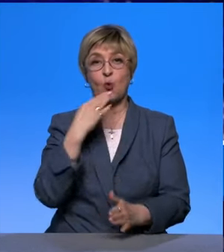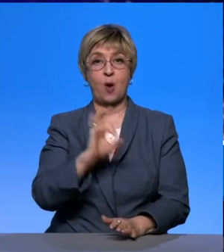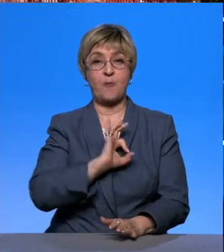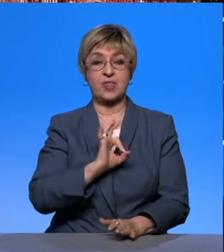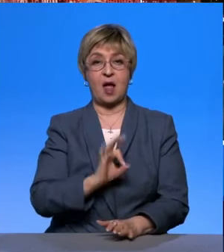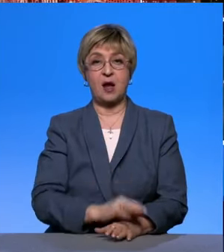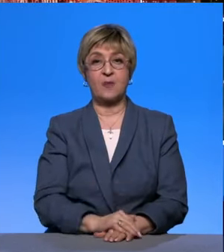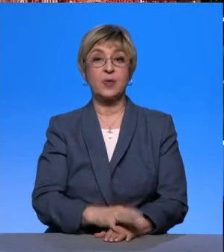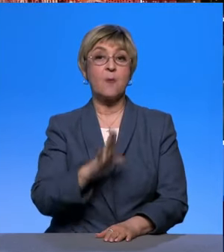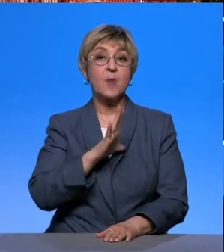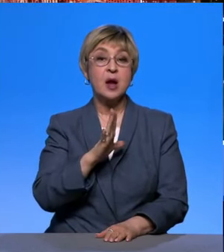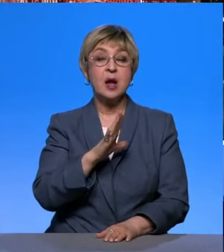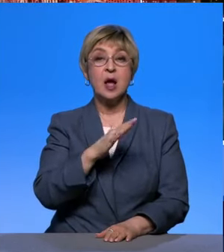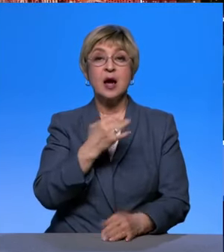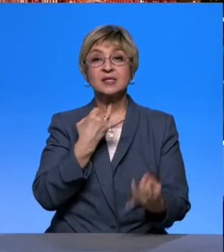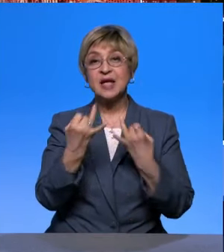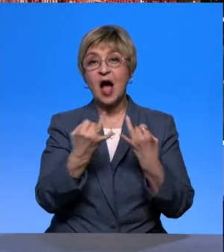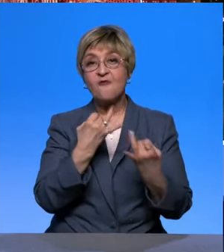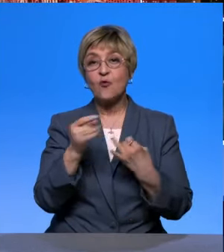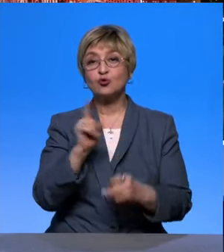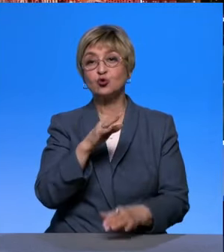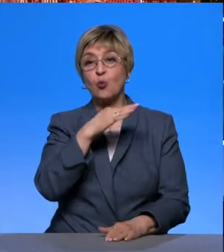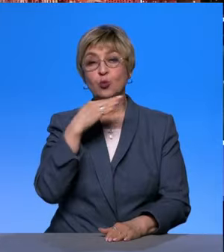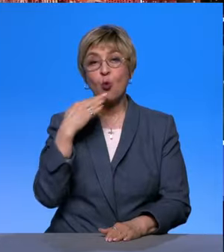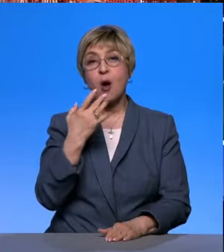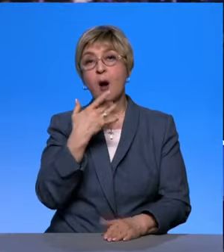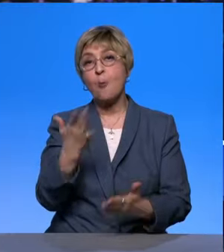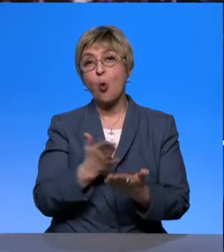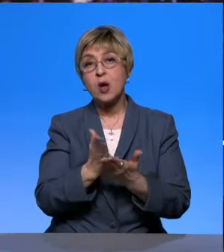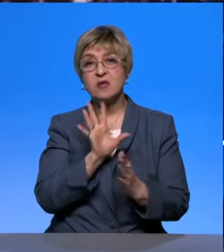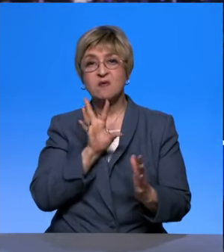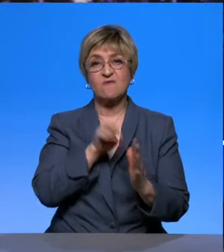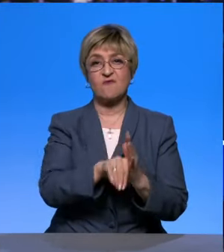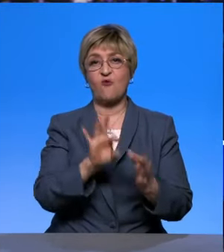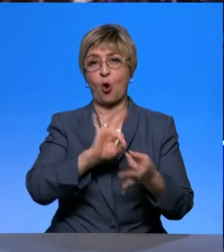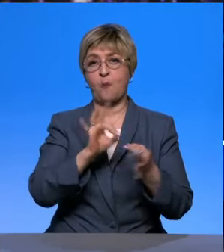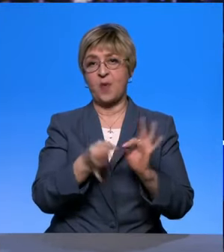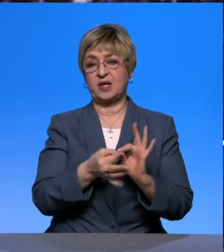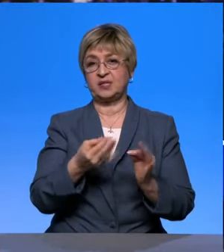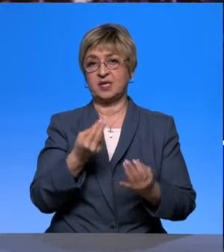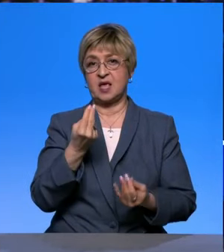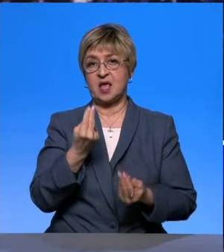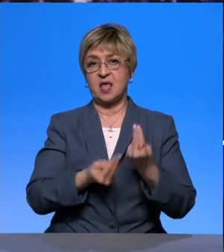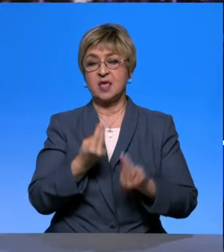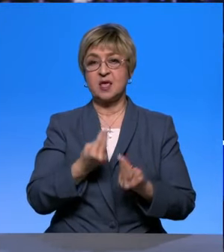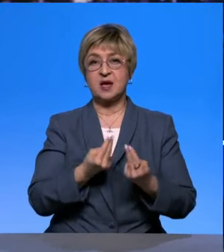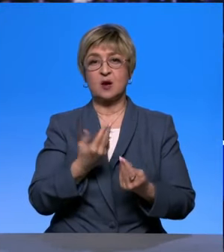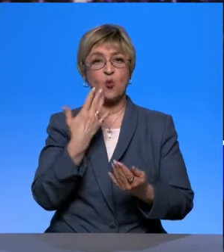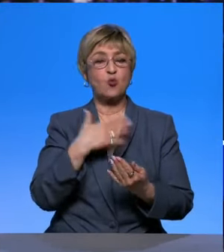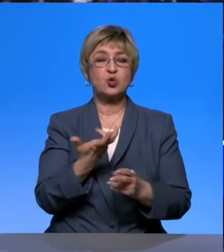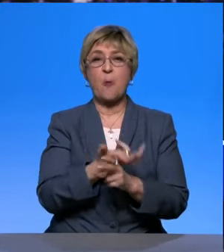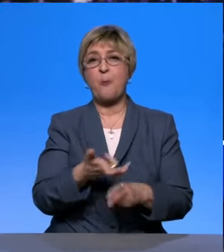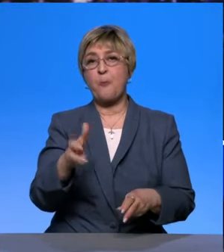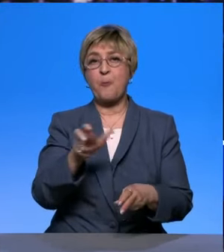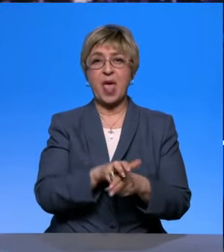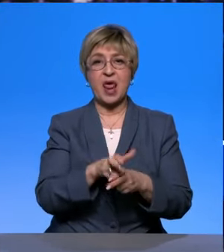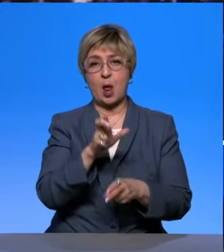было в последнее время о том, что как раз очень много политики стало на Олимпийских играх. Прямо уже вот перебор, передозировка какая-то.